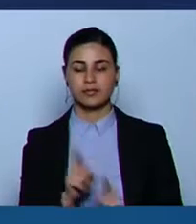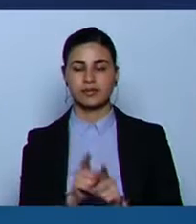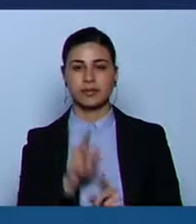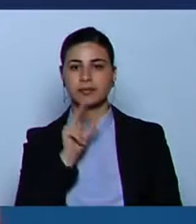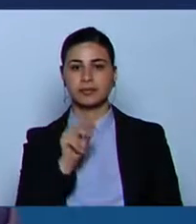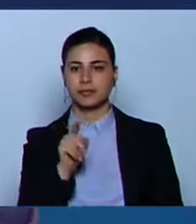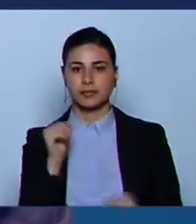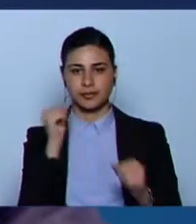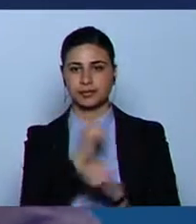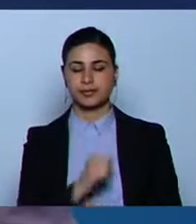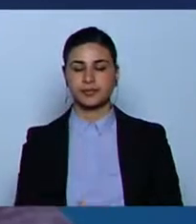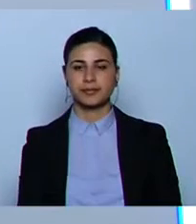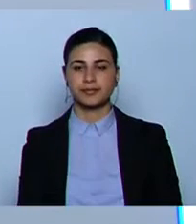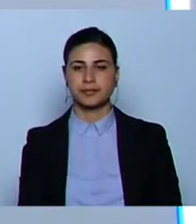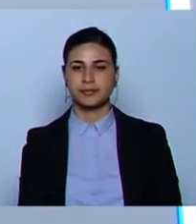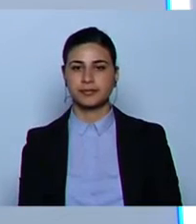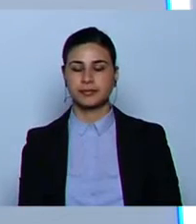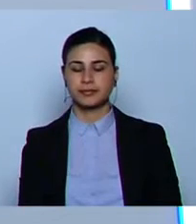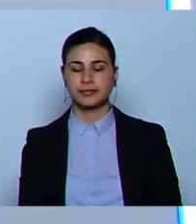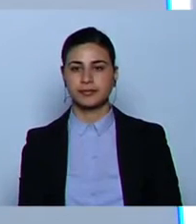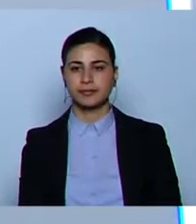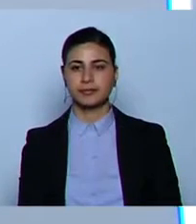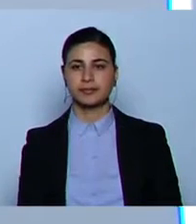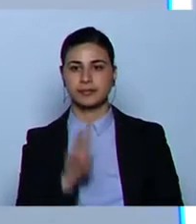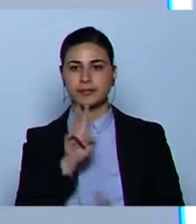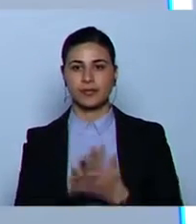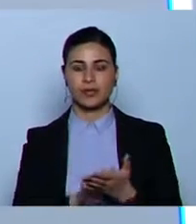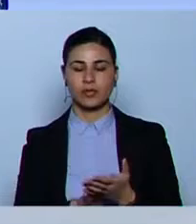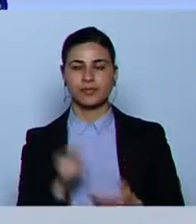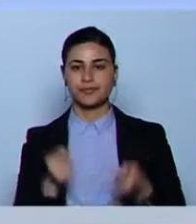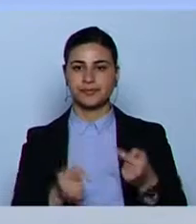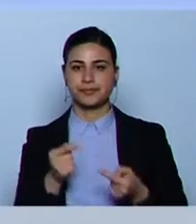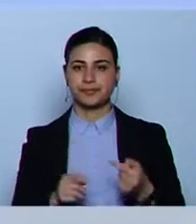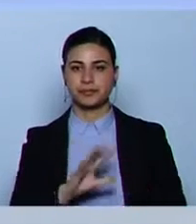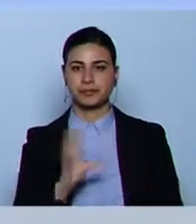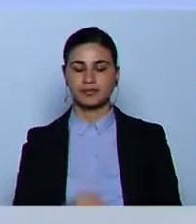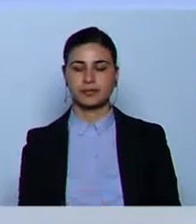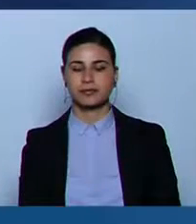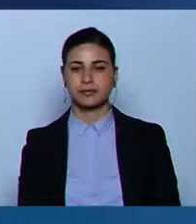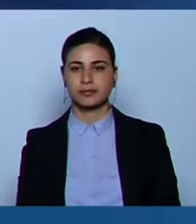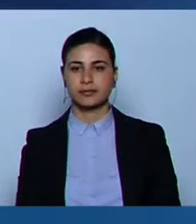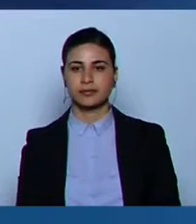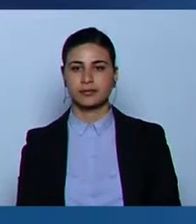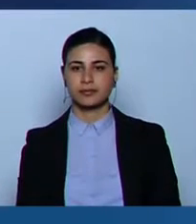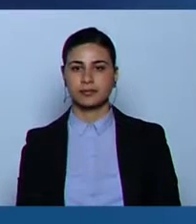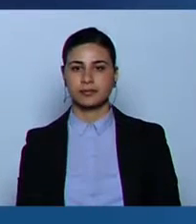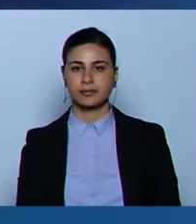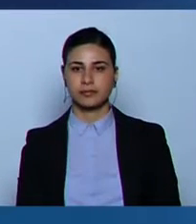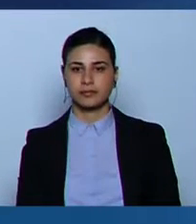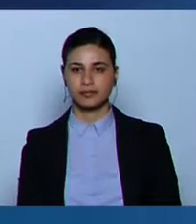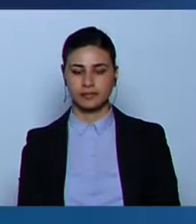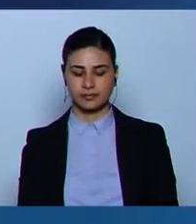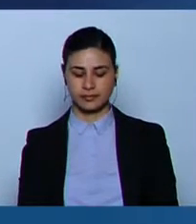კონკრეტულად მოდიეთ რომ ჩვენ ბატონო გიგი ერთი წამით არ უსაუბრებს თვითმართველობას ამოუღიათ ხა ამ გზაზე აბა სადგომი